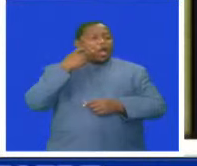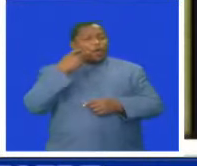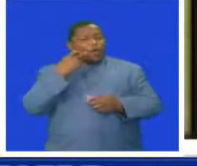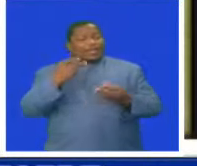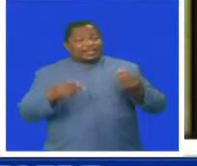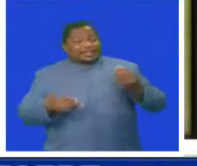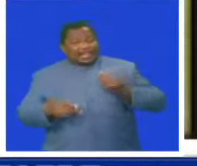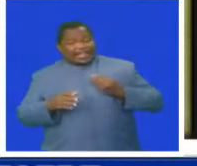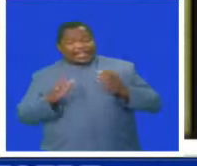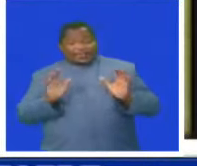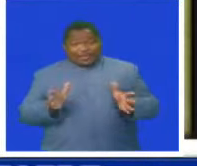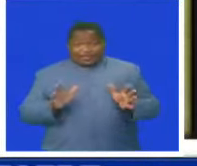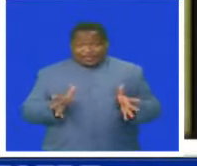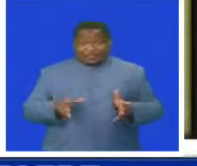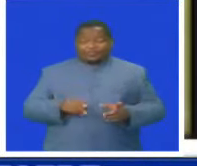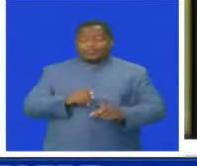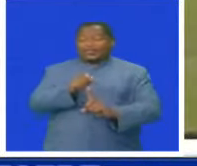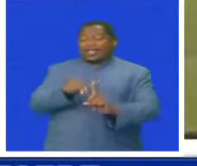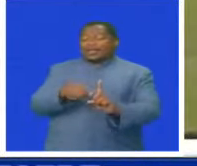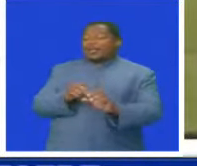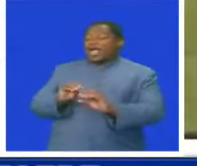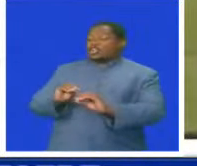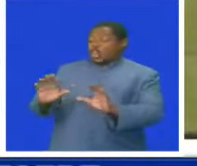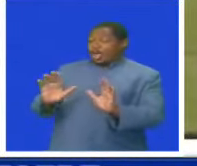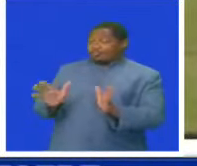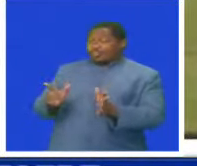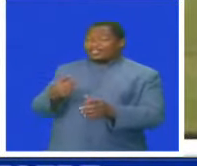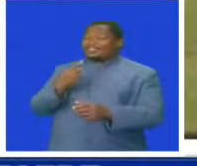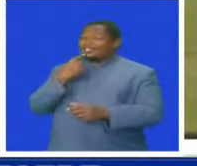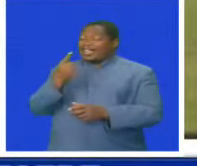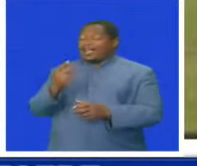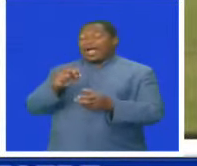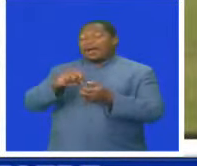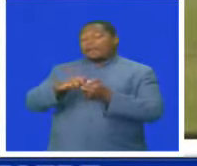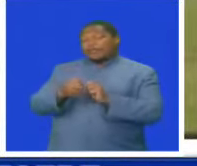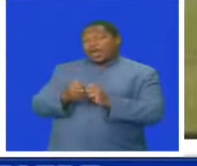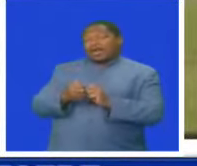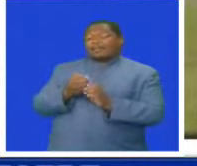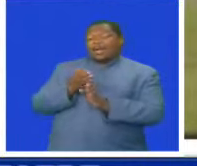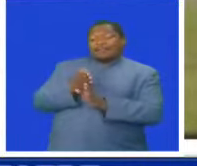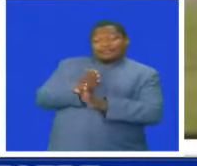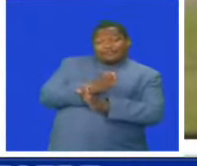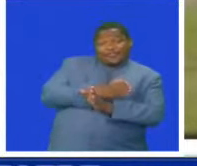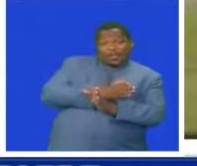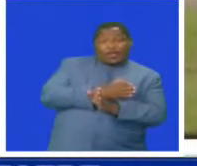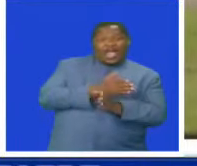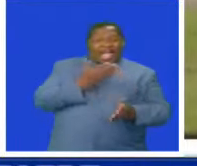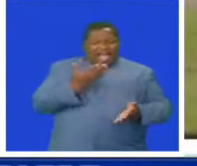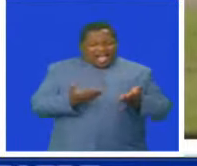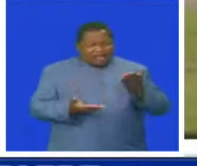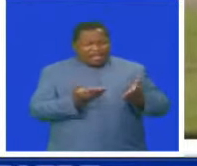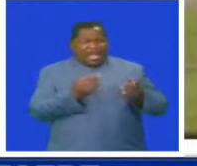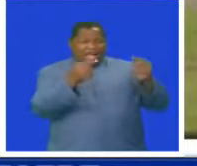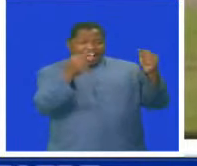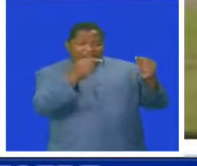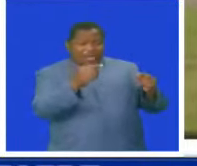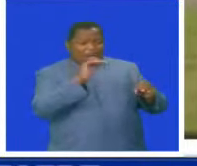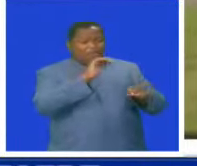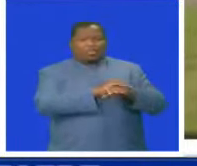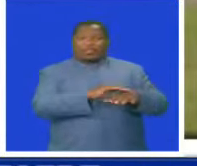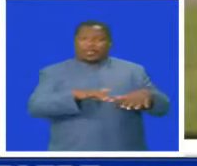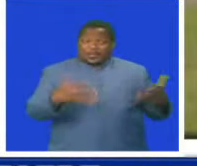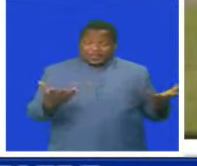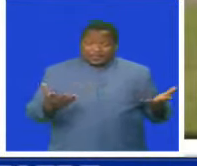lokubendela phansi nabongenela imidlalo lenjengalena. Kakhulu kuba ngilo ukuthi masibuyako okwenza